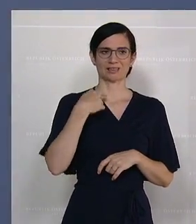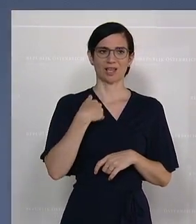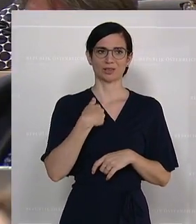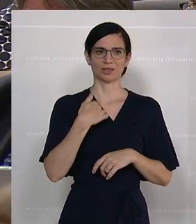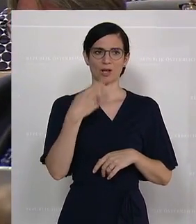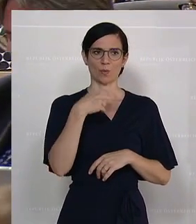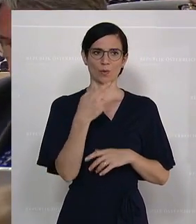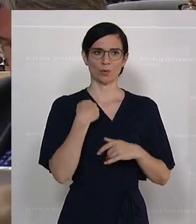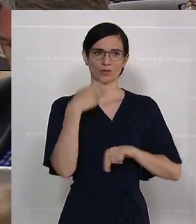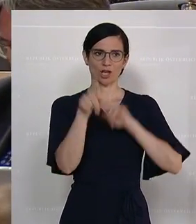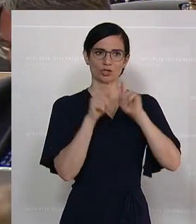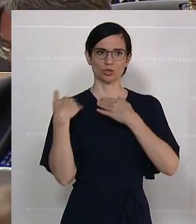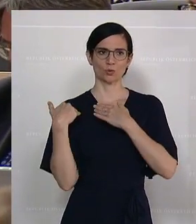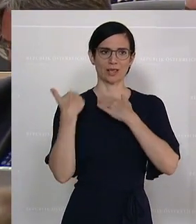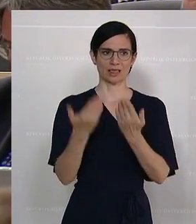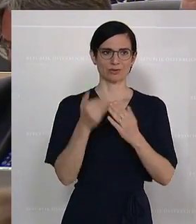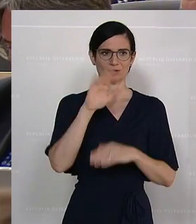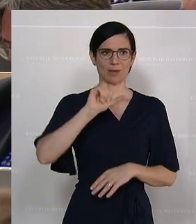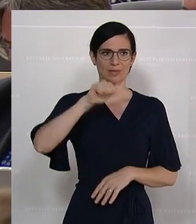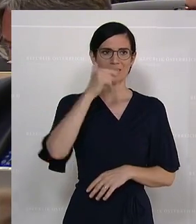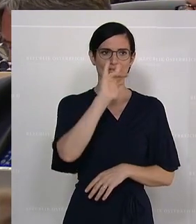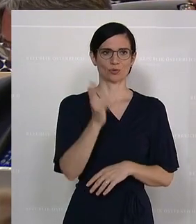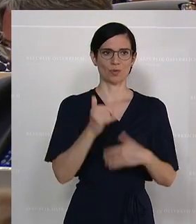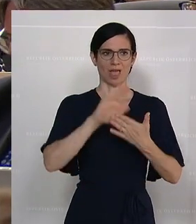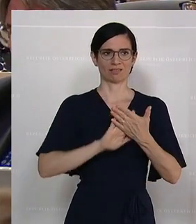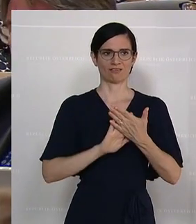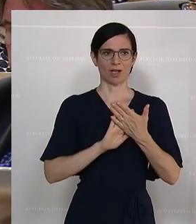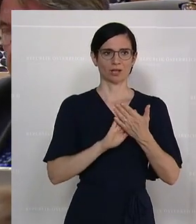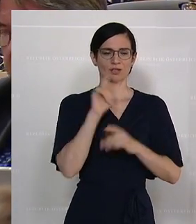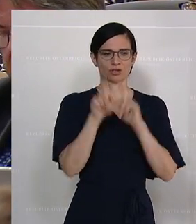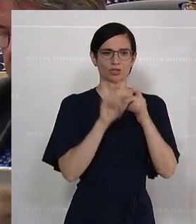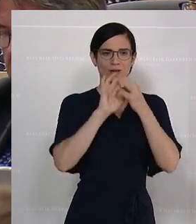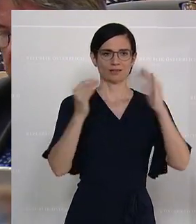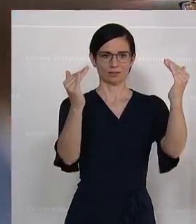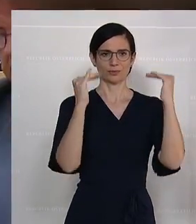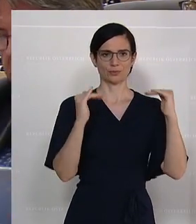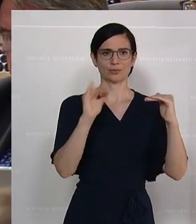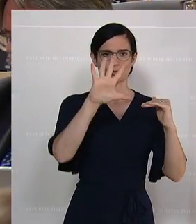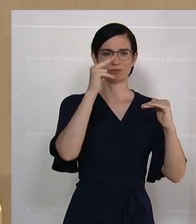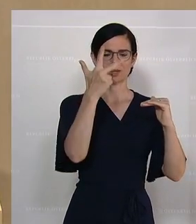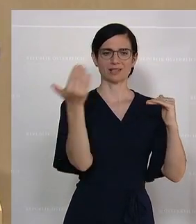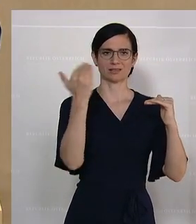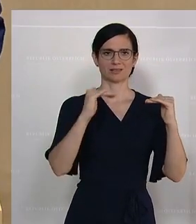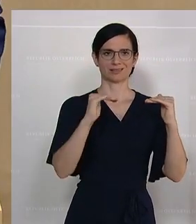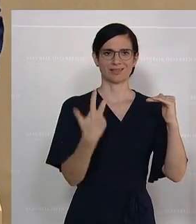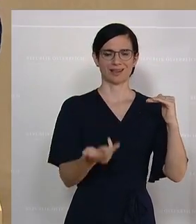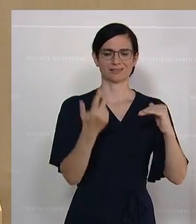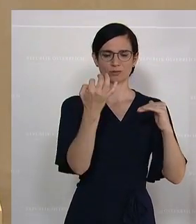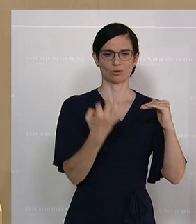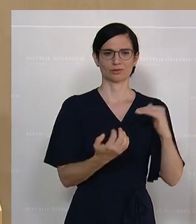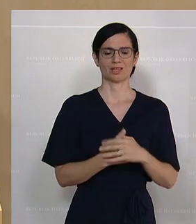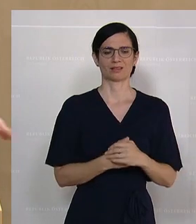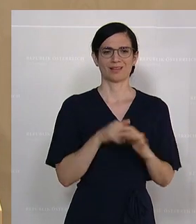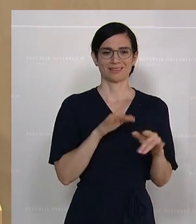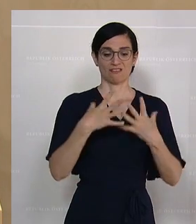steuerentlastung die jetzt beginnt am ersten juli wo die steuersätze noch einmal gesenkt werden unter familienbonus denn sie wir hier